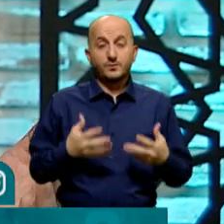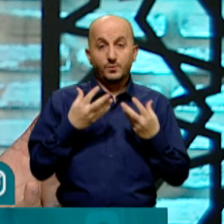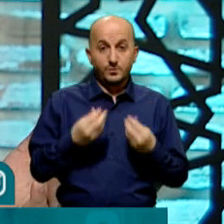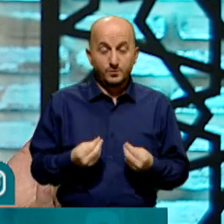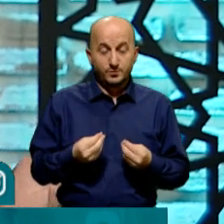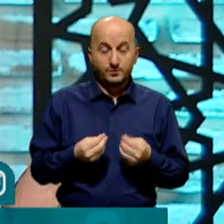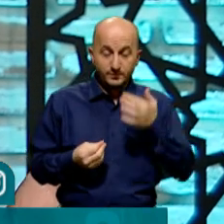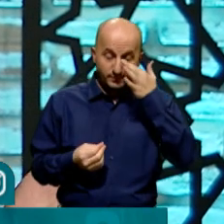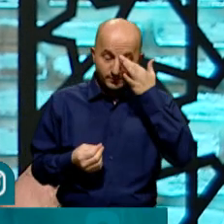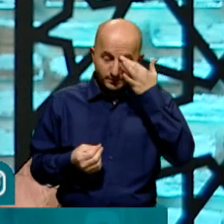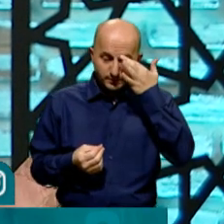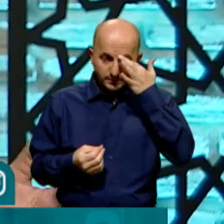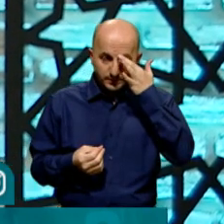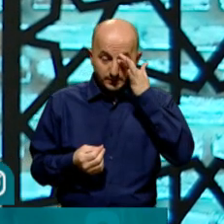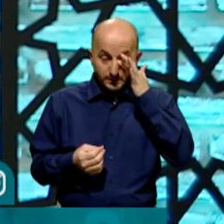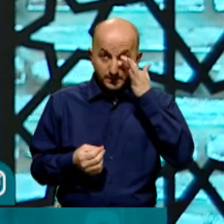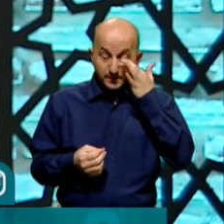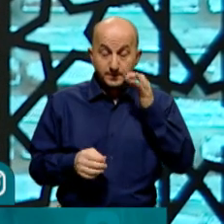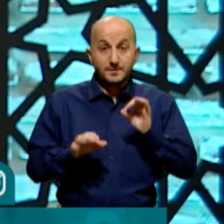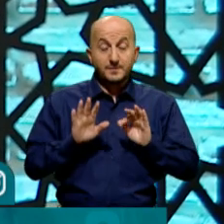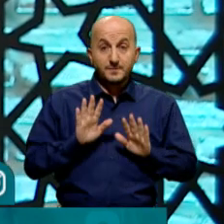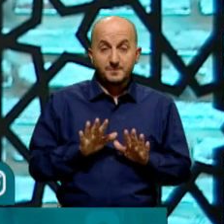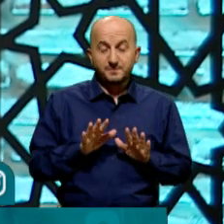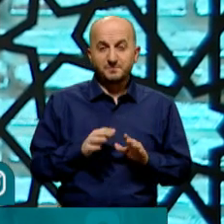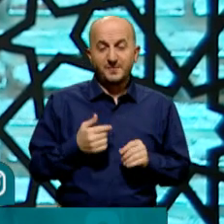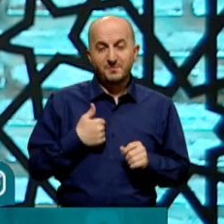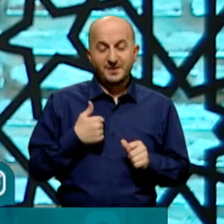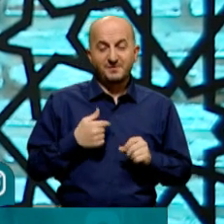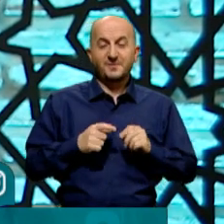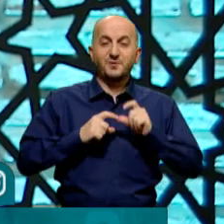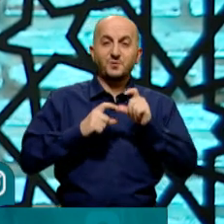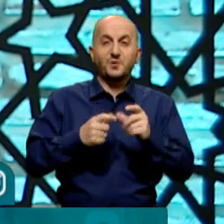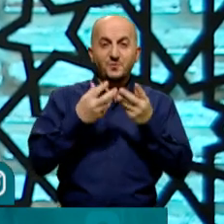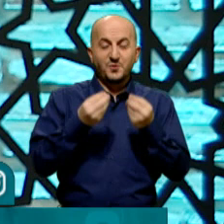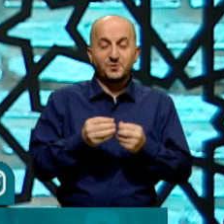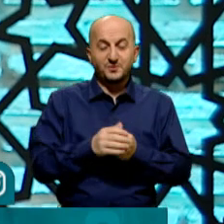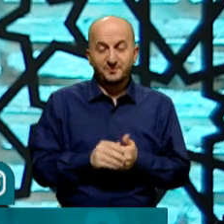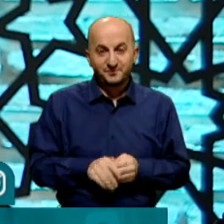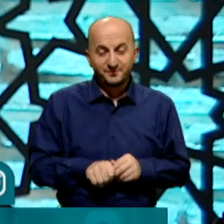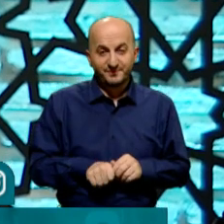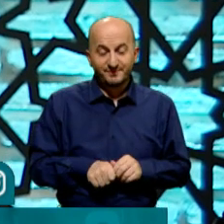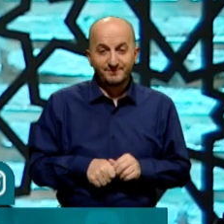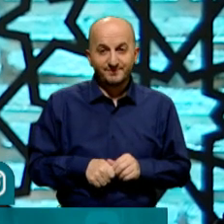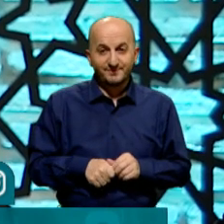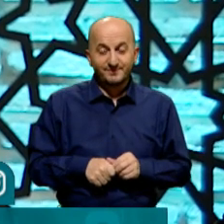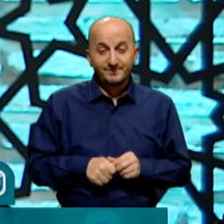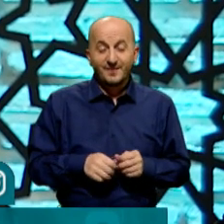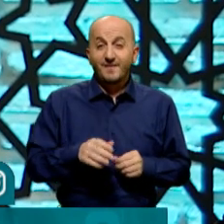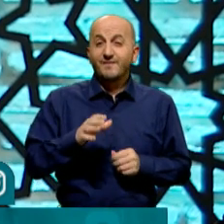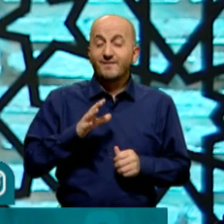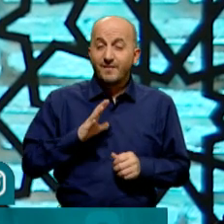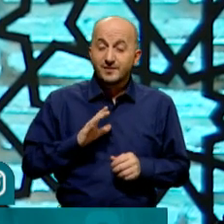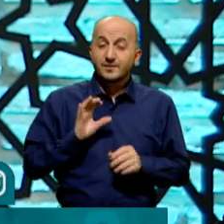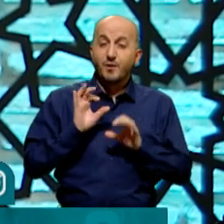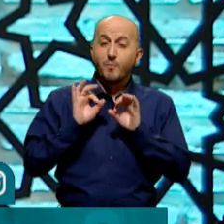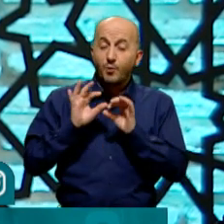Peki şurada, bu da benim sorum olsun hocam. Arada bir benim de merak ettiğim şeyler oluyor. Yani varsayalım böyle